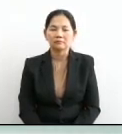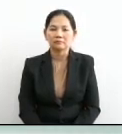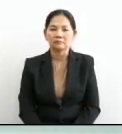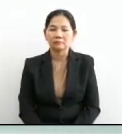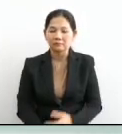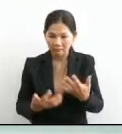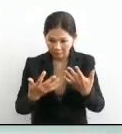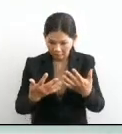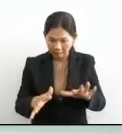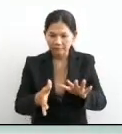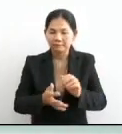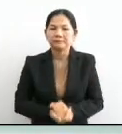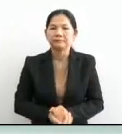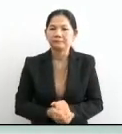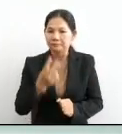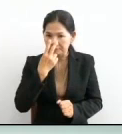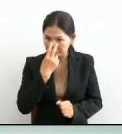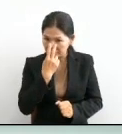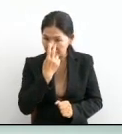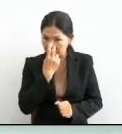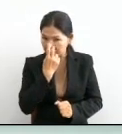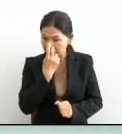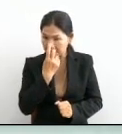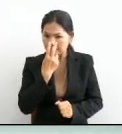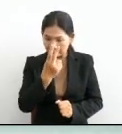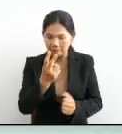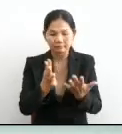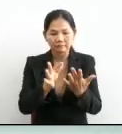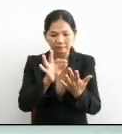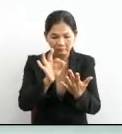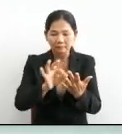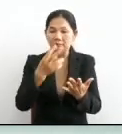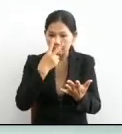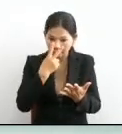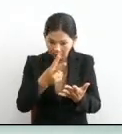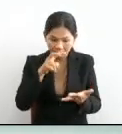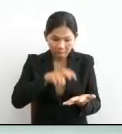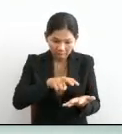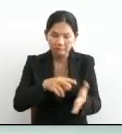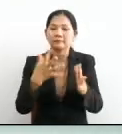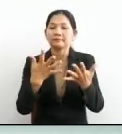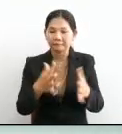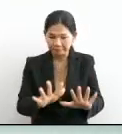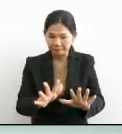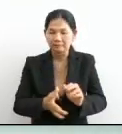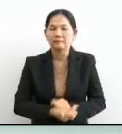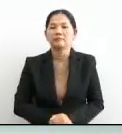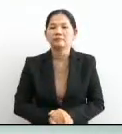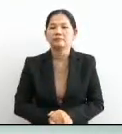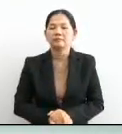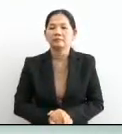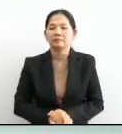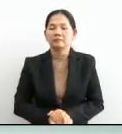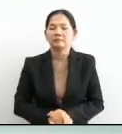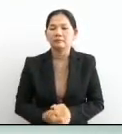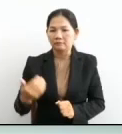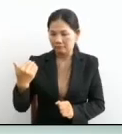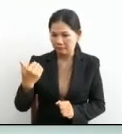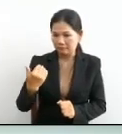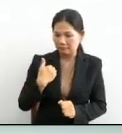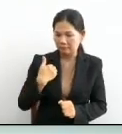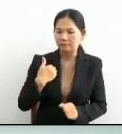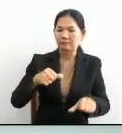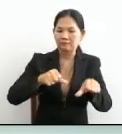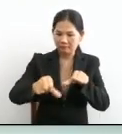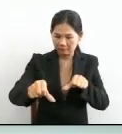chàng chấm con tặng ác nia chà bám chà bình nết tặng tiền tốt ạt bọt bọc con chà ruồi hà hình chấm chà nè kêu nâng miến chà với